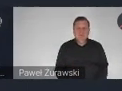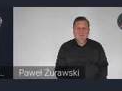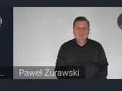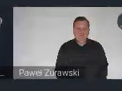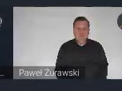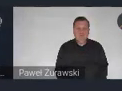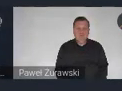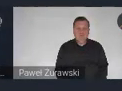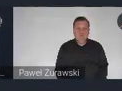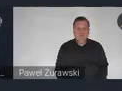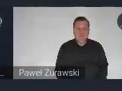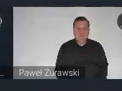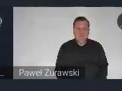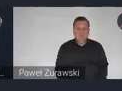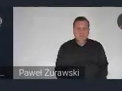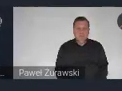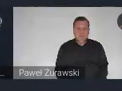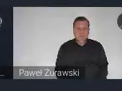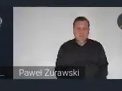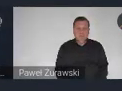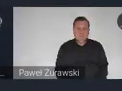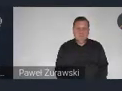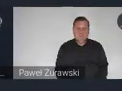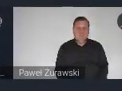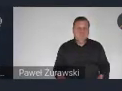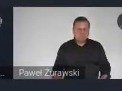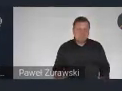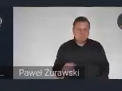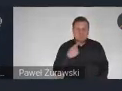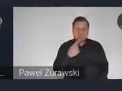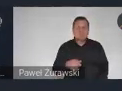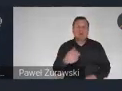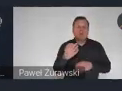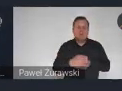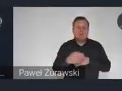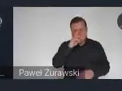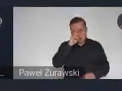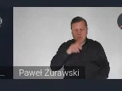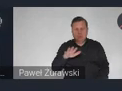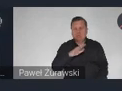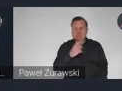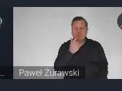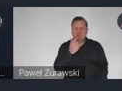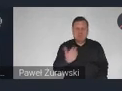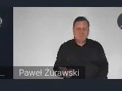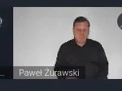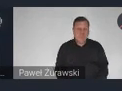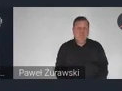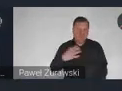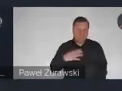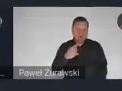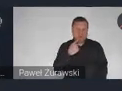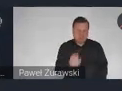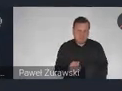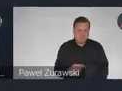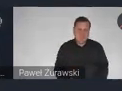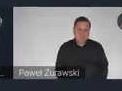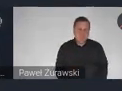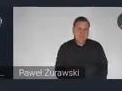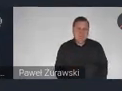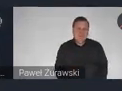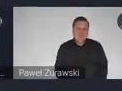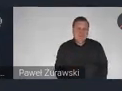na tym etapie warto zdefiniować Czym jest Uniwersytet Ludowy który często